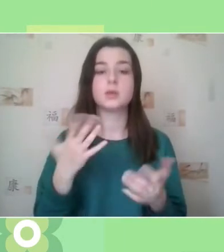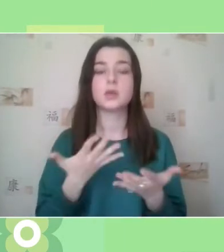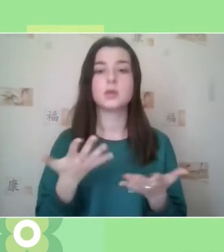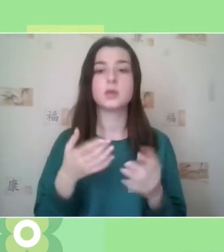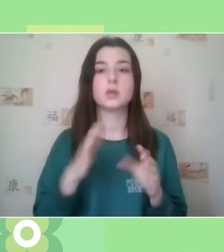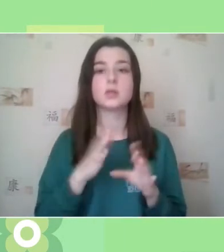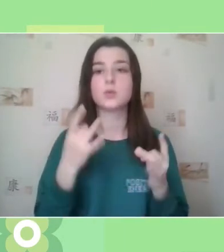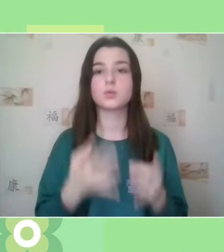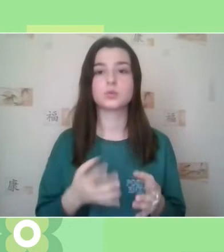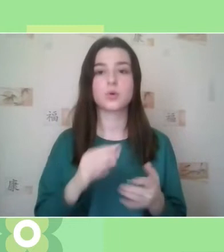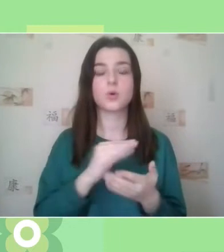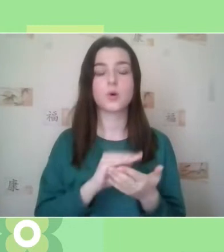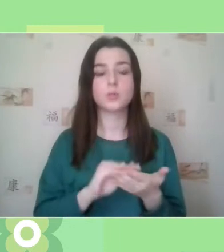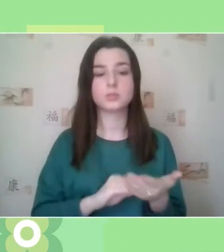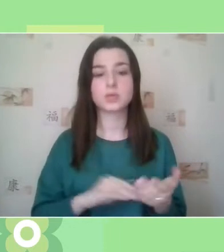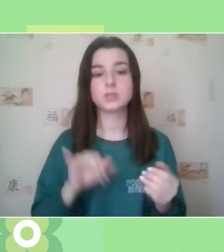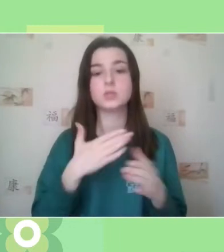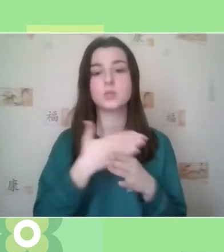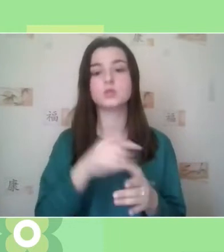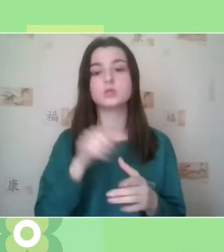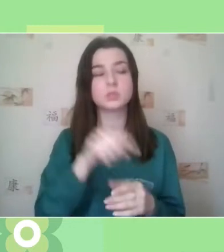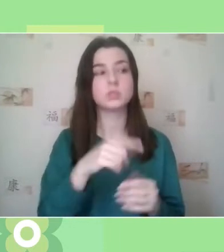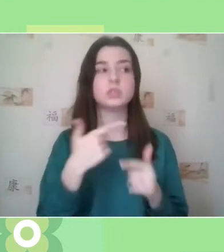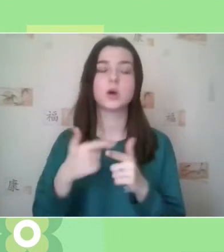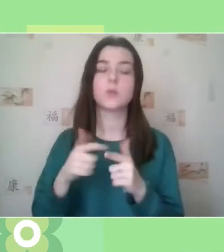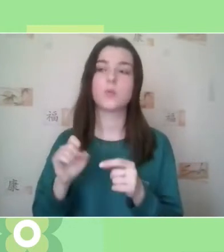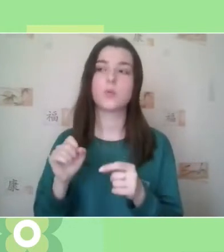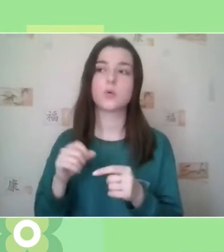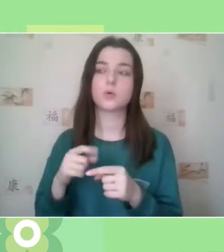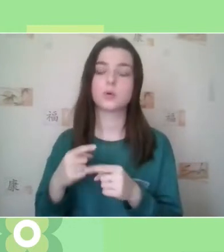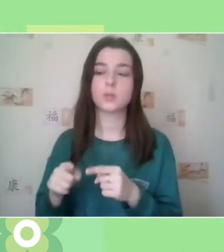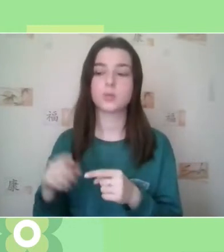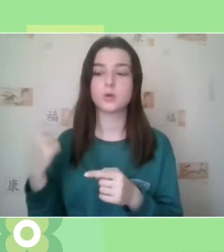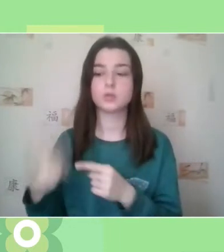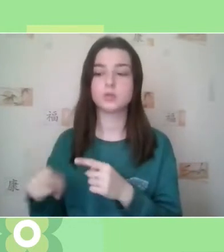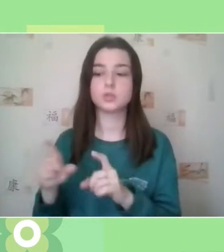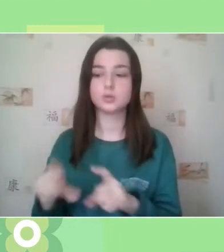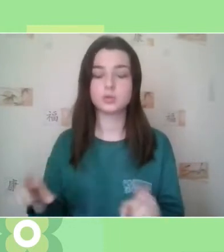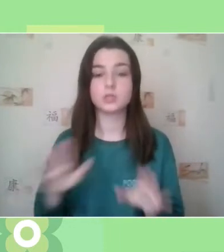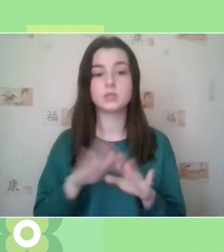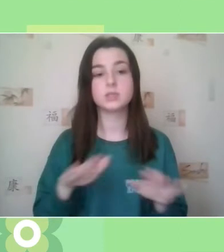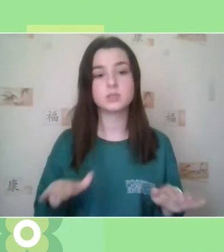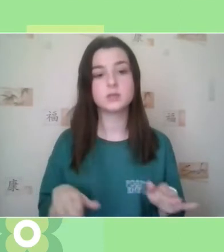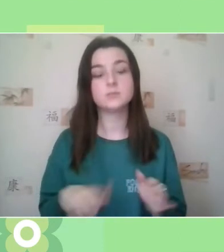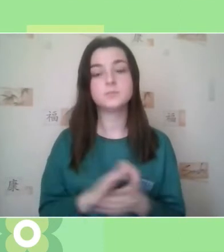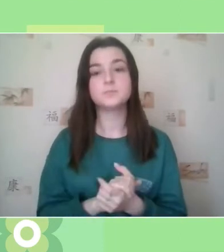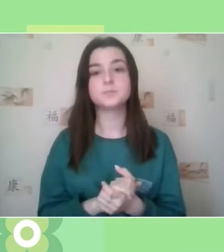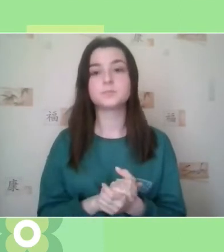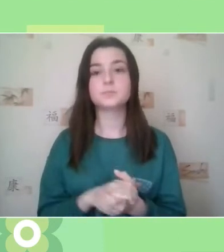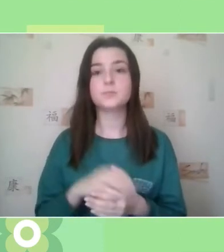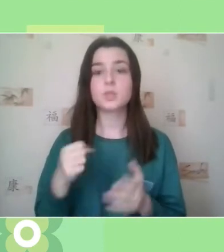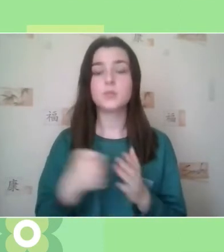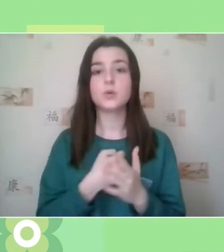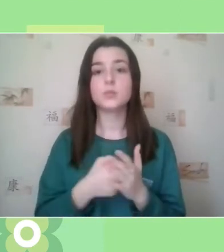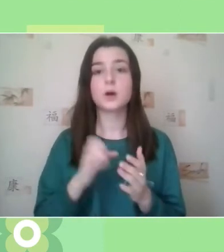скинемось грошима і допоможемо тій чи іншій хворій дитині. Тому що хвора дитина і боротьба з корупцією – це речі,